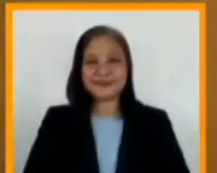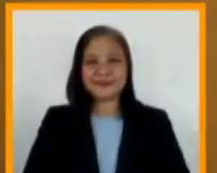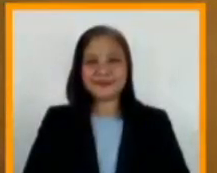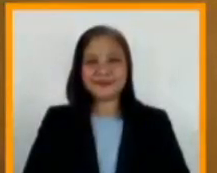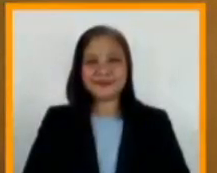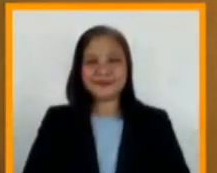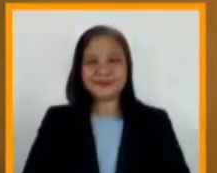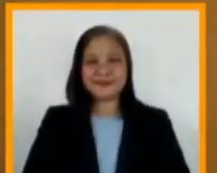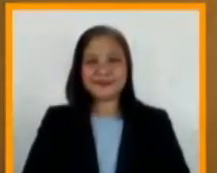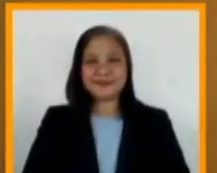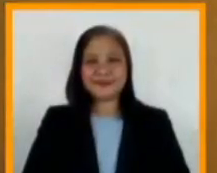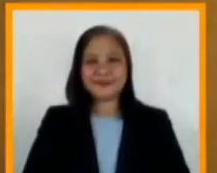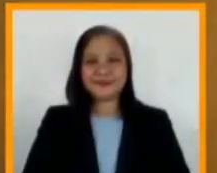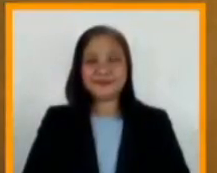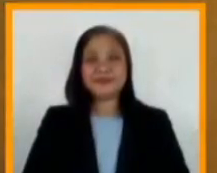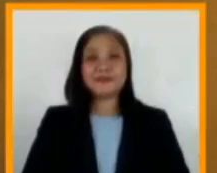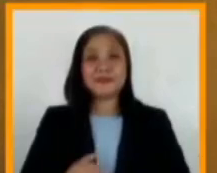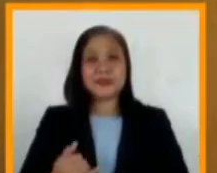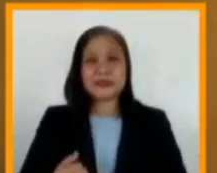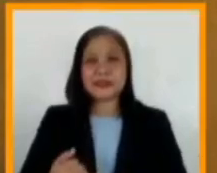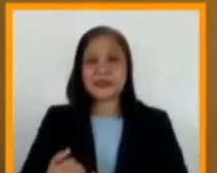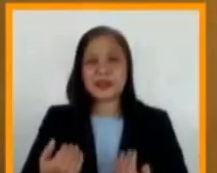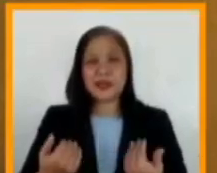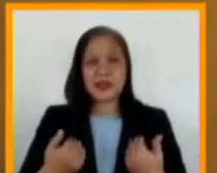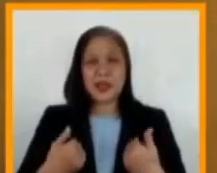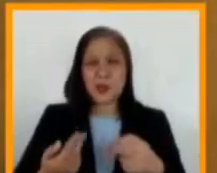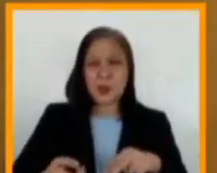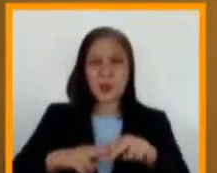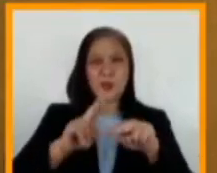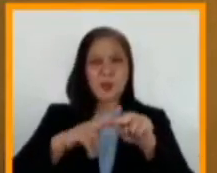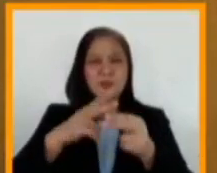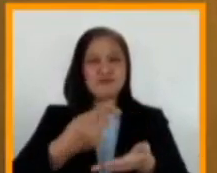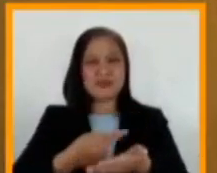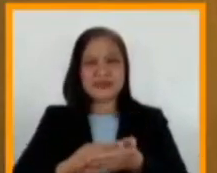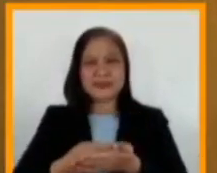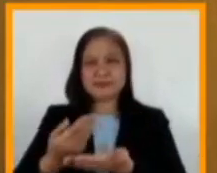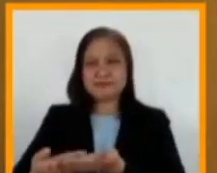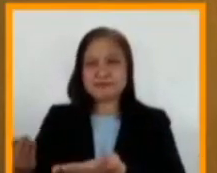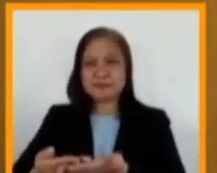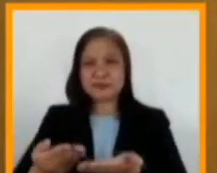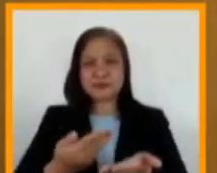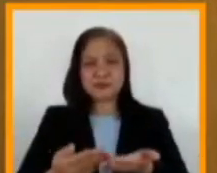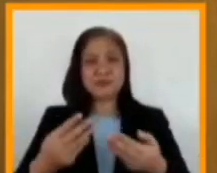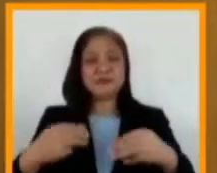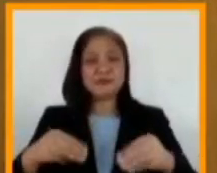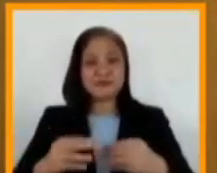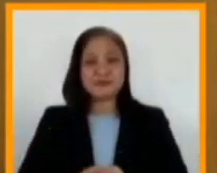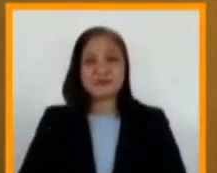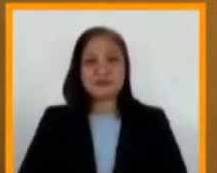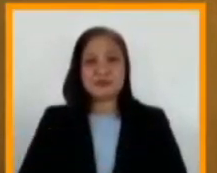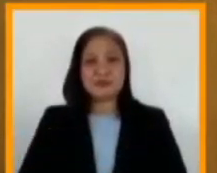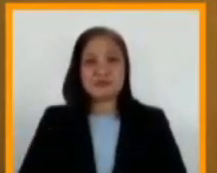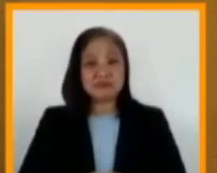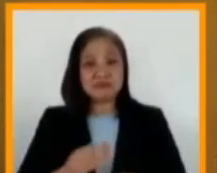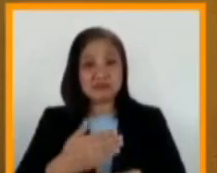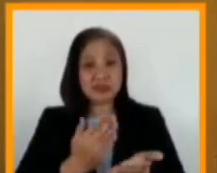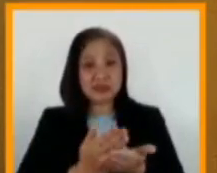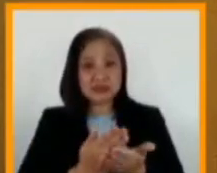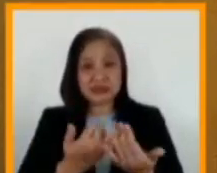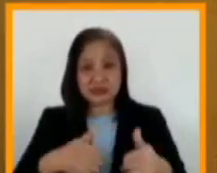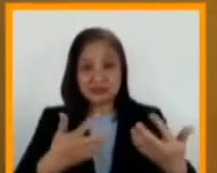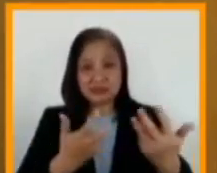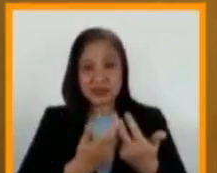Ngayong kaliwat kanan ang nagtataas ng presyo ng mga bilihin sa palengke. Swak pa rin ba ang budget ng maliliit na negosyo gaya ng mga